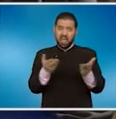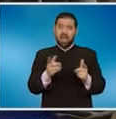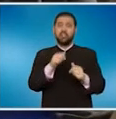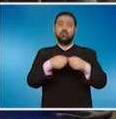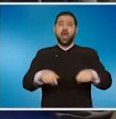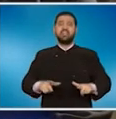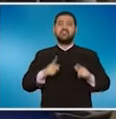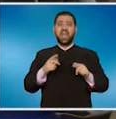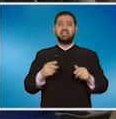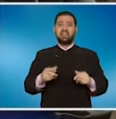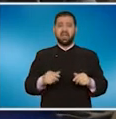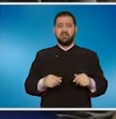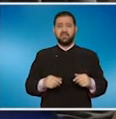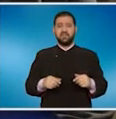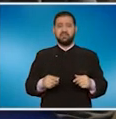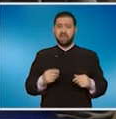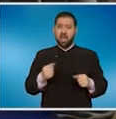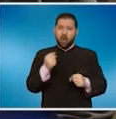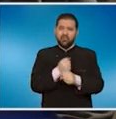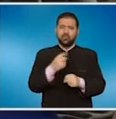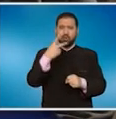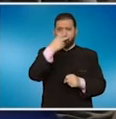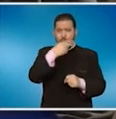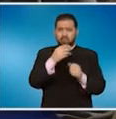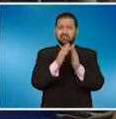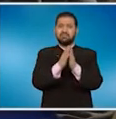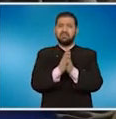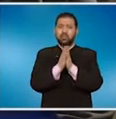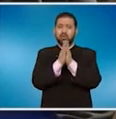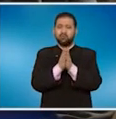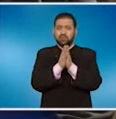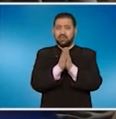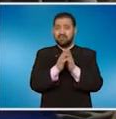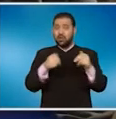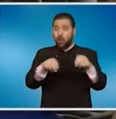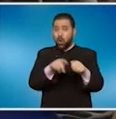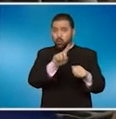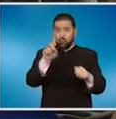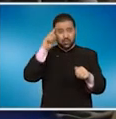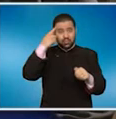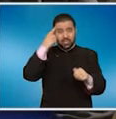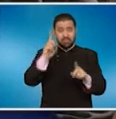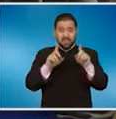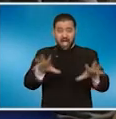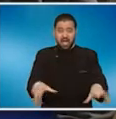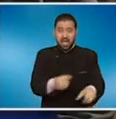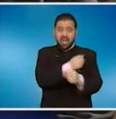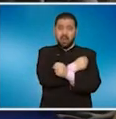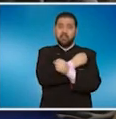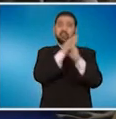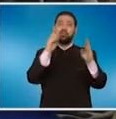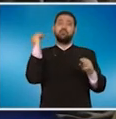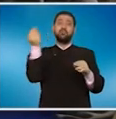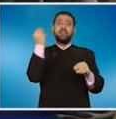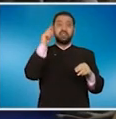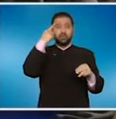bine, să ajungem să ne mântuim. Dar nu avem certitudinea cine mai Dumnezeu ne dăvește în dar. Până la urmă, Sfântul Apostol Pavel,